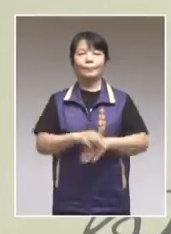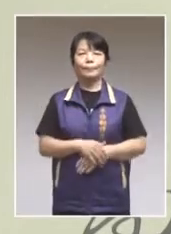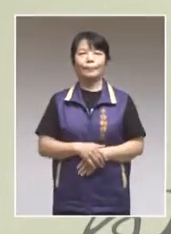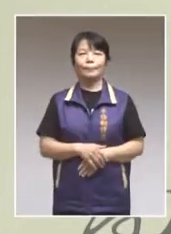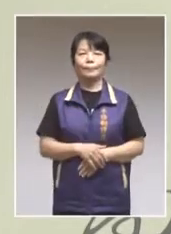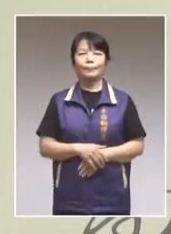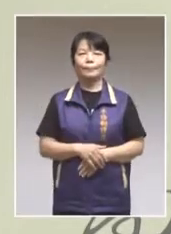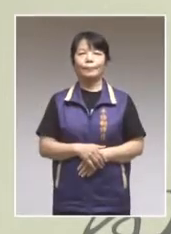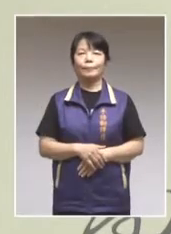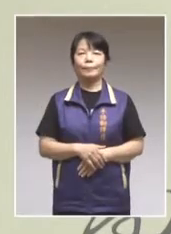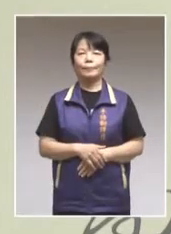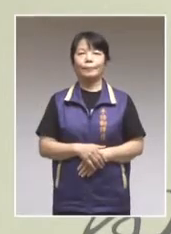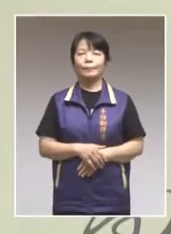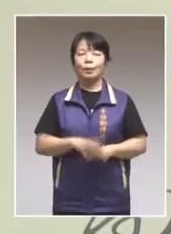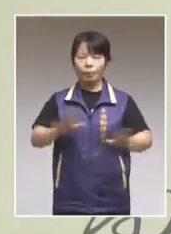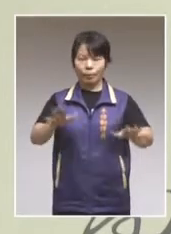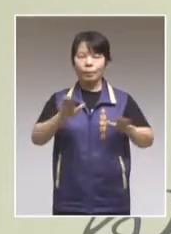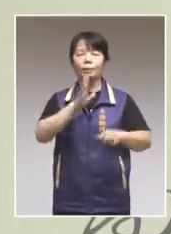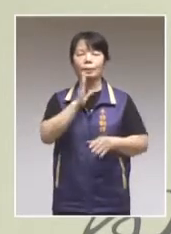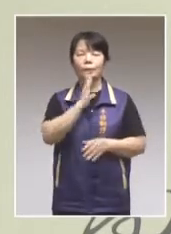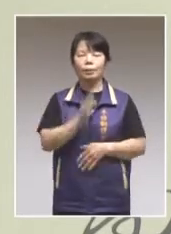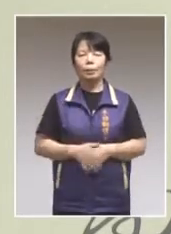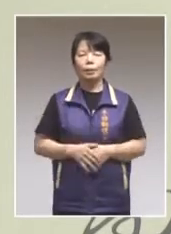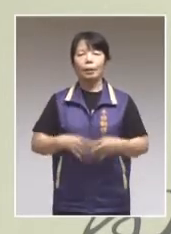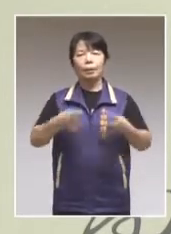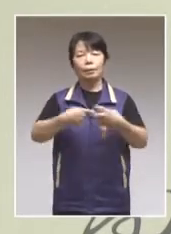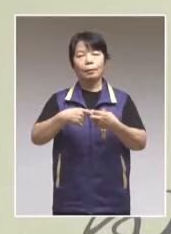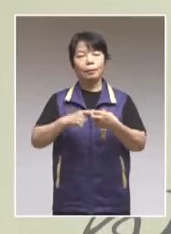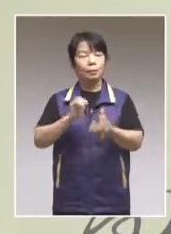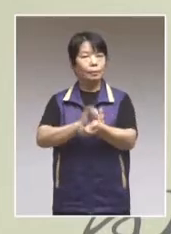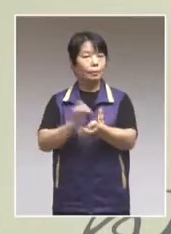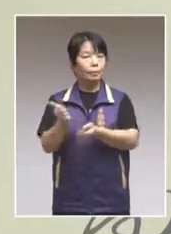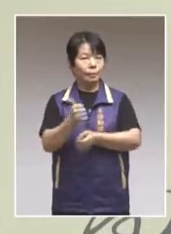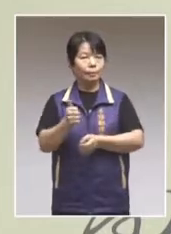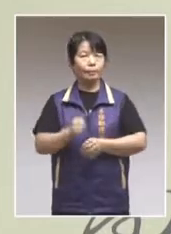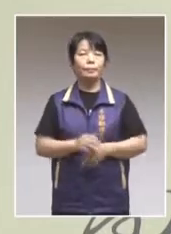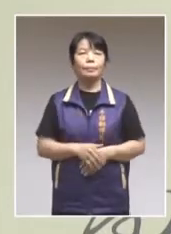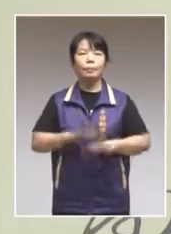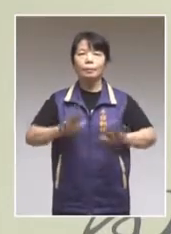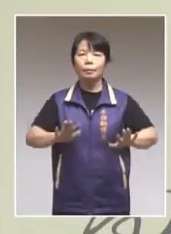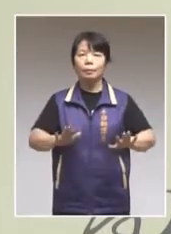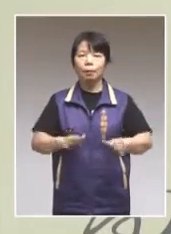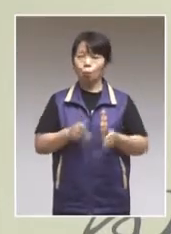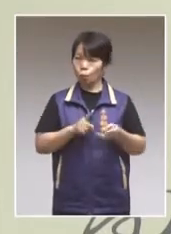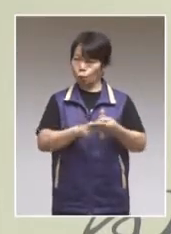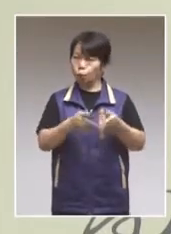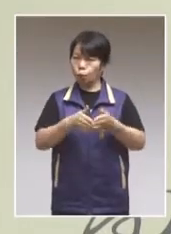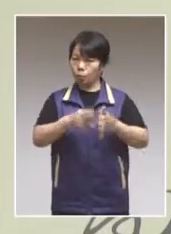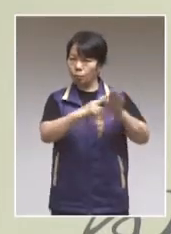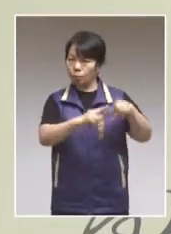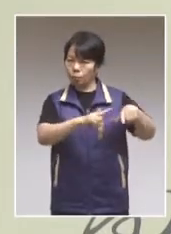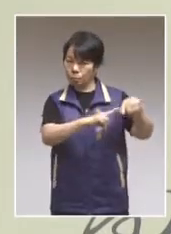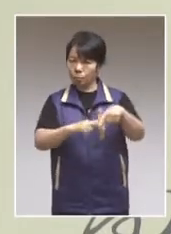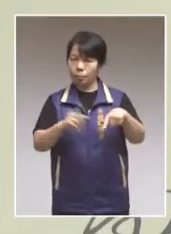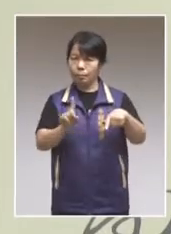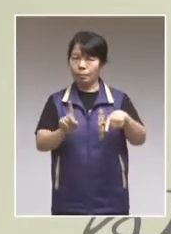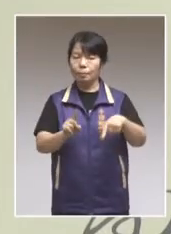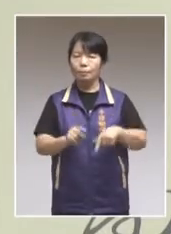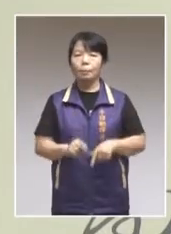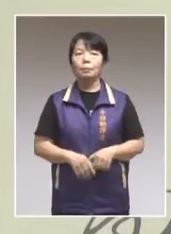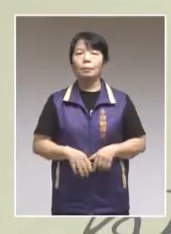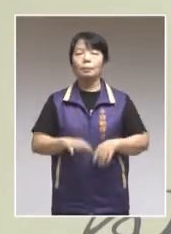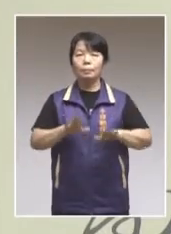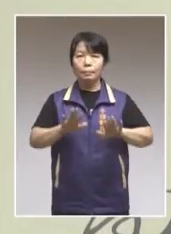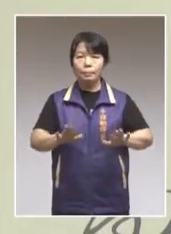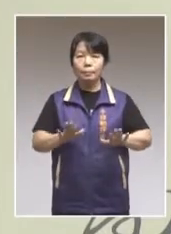那我是高雄医学大学附设综合纪念医院的李敏生。那我们今天主要是要跟大家介绍说，我知道说，